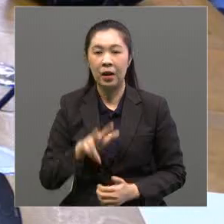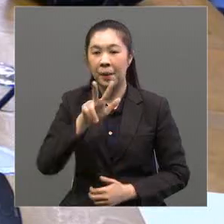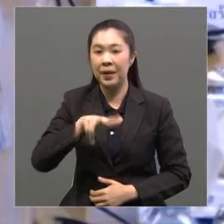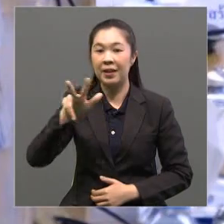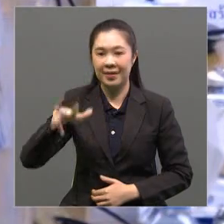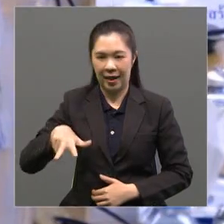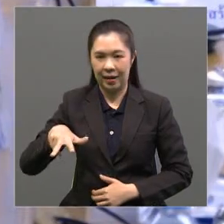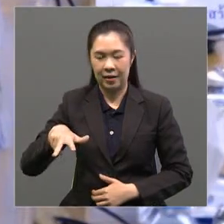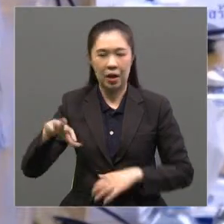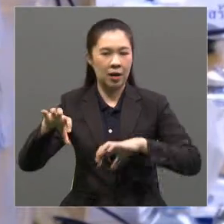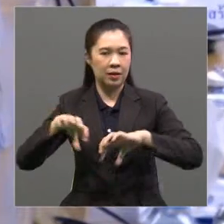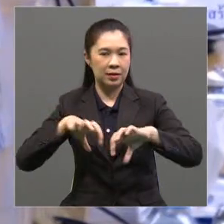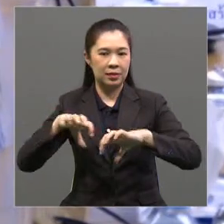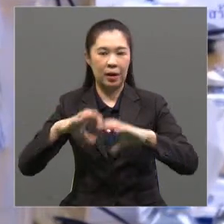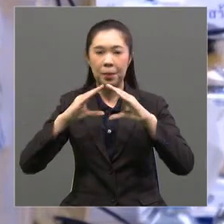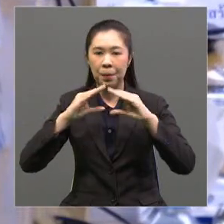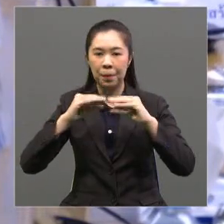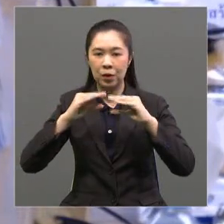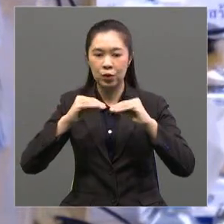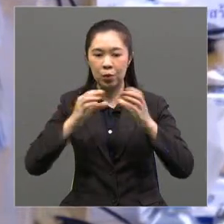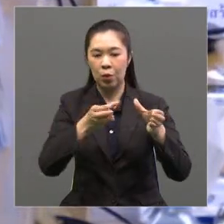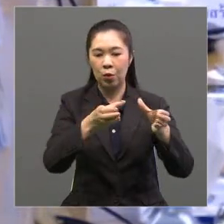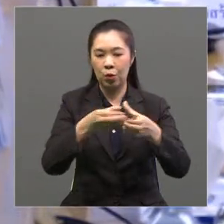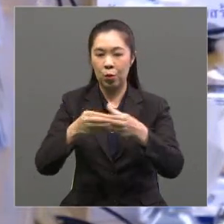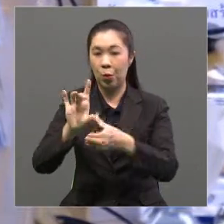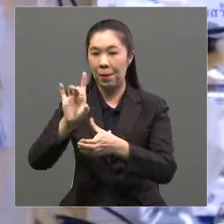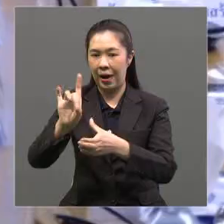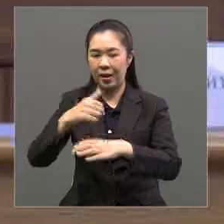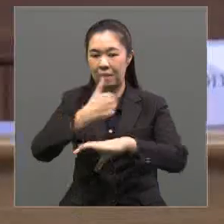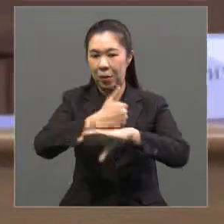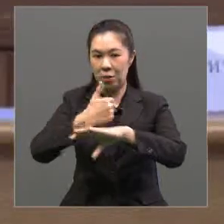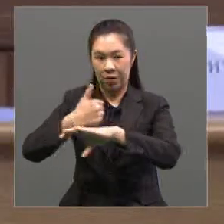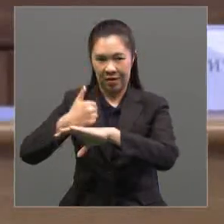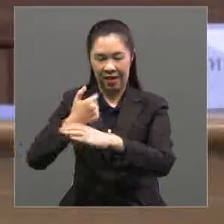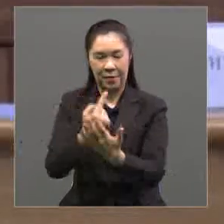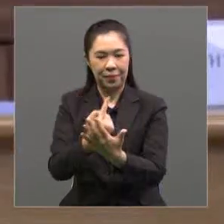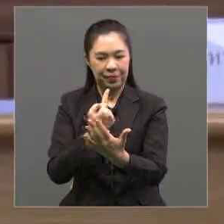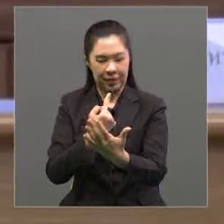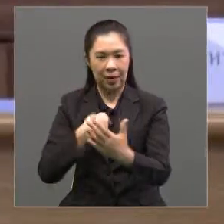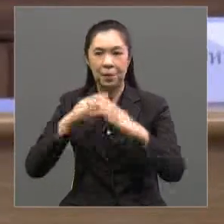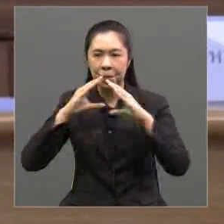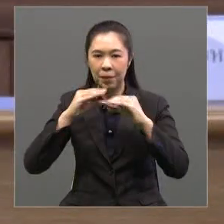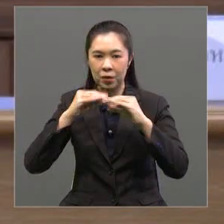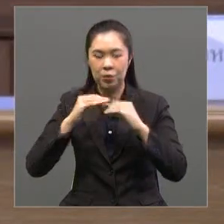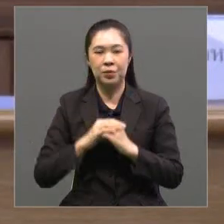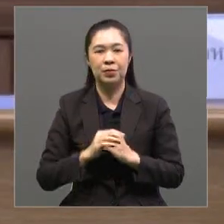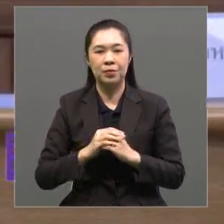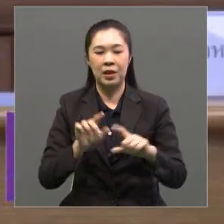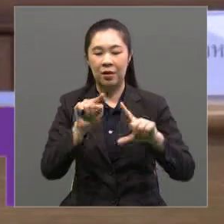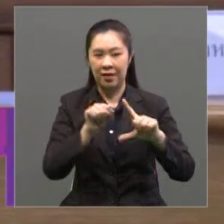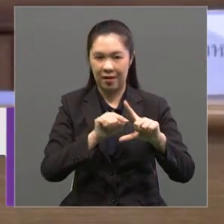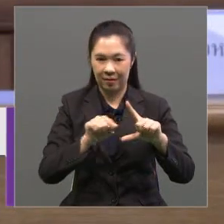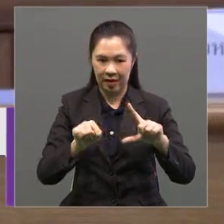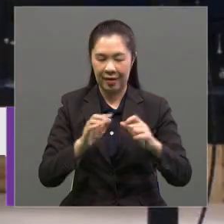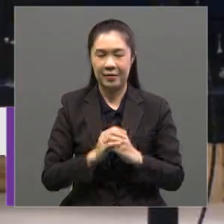ครับมีการจัดประชุมหัวหน้า8หัวหน้าพรรคการเมืองที่จะร่วมกันจัดตั้งรัฐบาลครับมีนายพิธาลิ้มเจริญรัตน์หัวหน้าพรรคก้าว